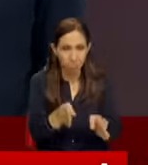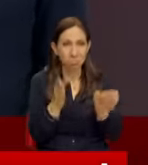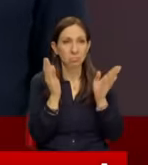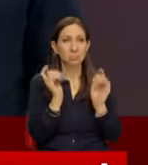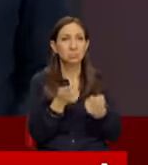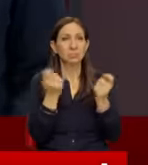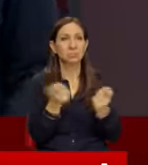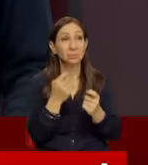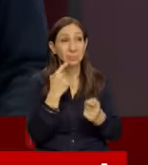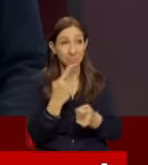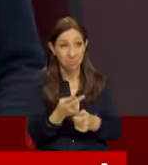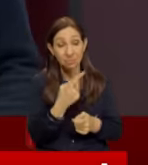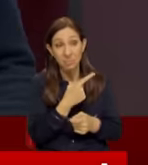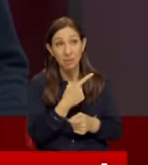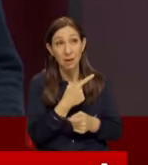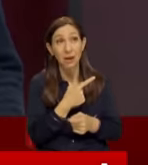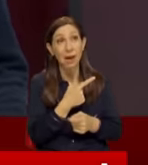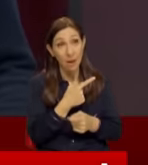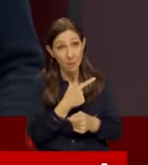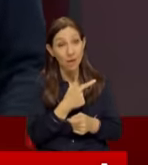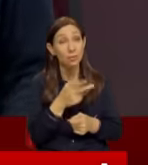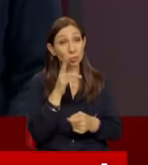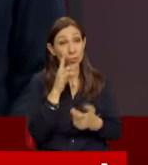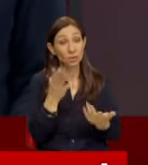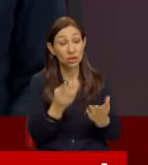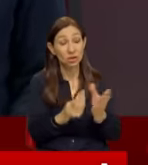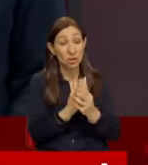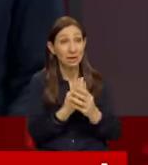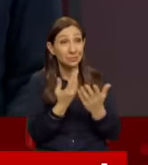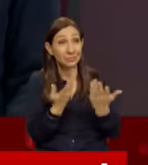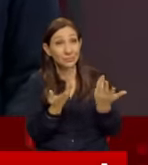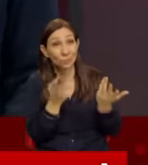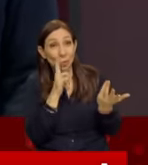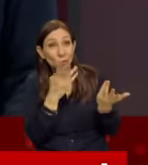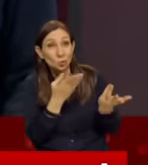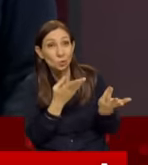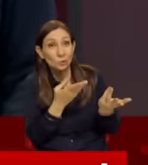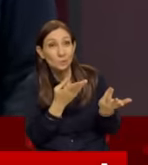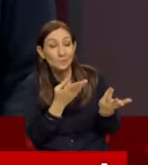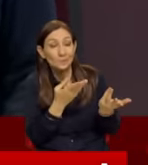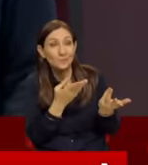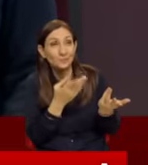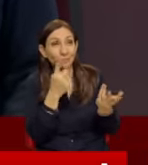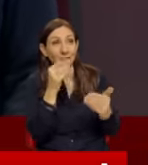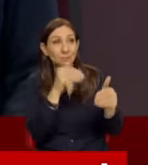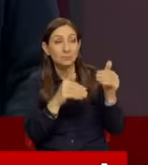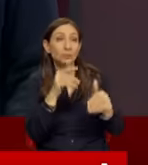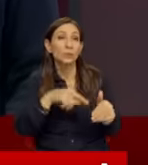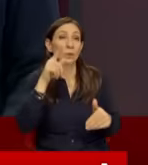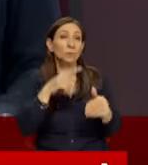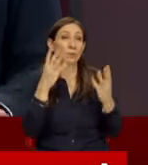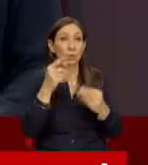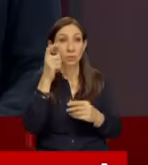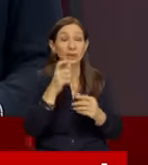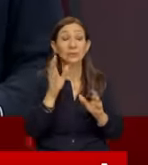gücümüze odaklanalım mesajını verdi. Ama nihayetinde ortaya çıkan tablo ile birlikte bir seçim gündemi olacak